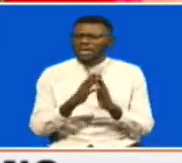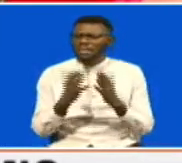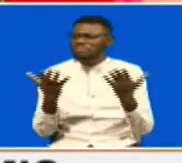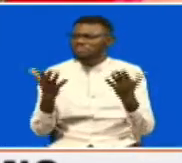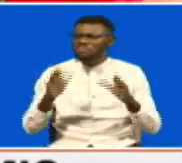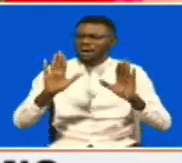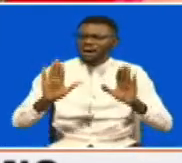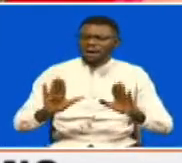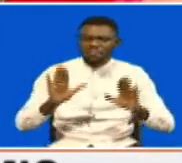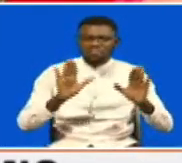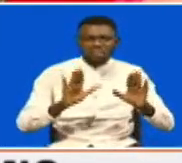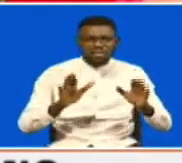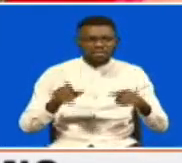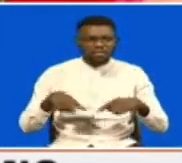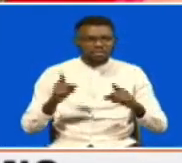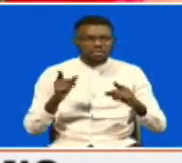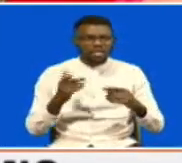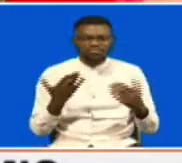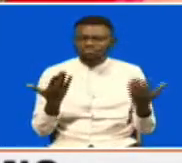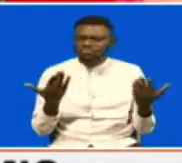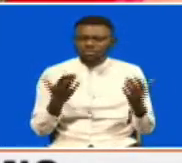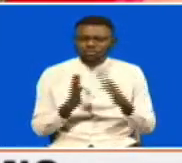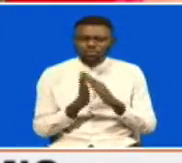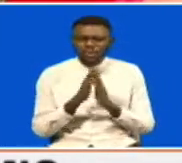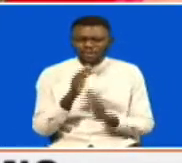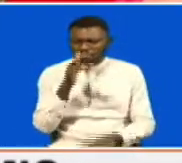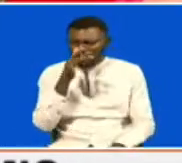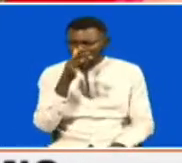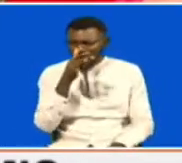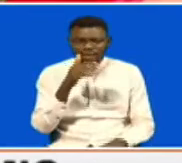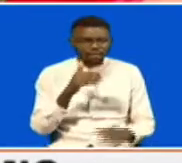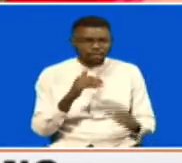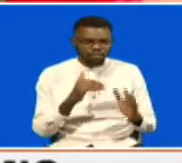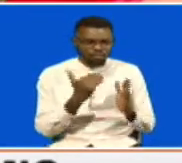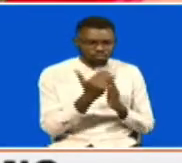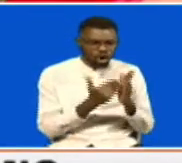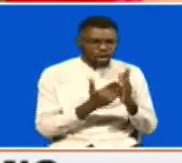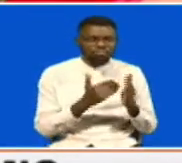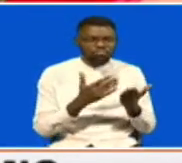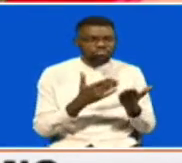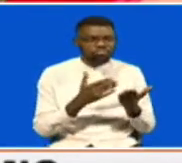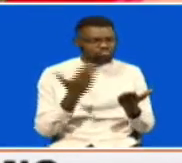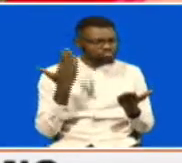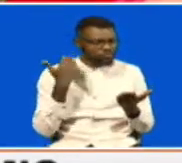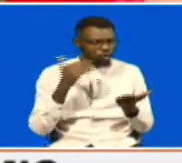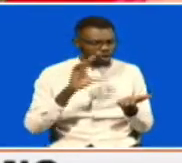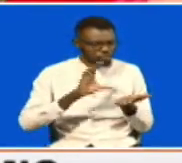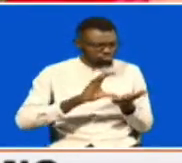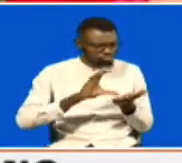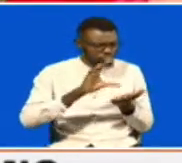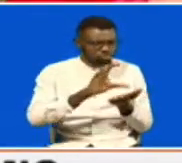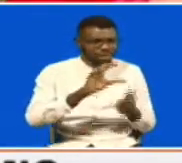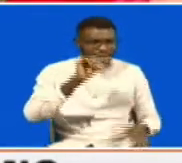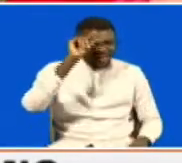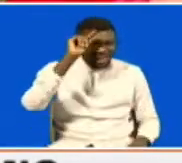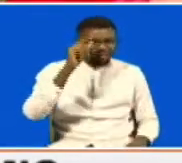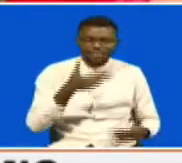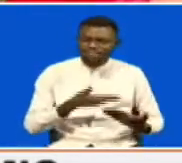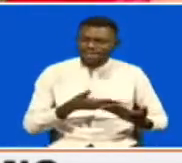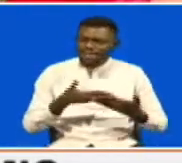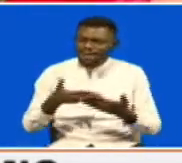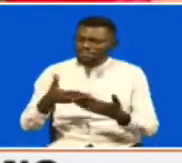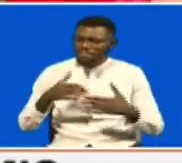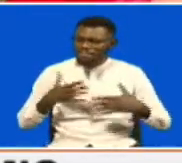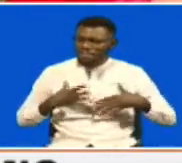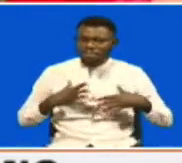campaign against the subsidies program that was meant to secure the lives of millions